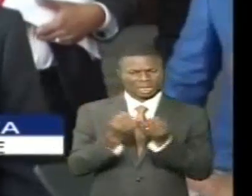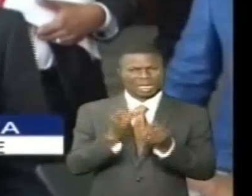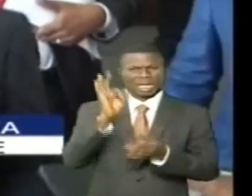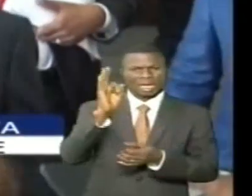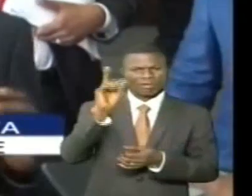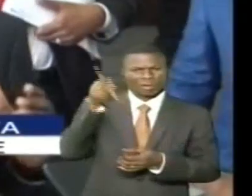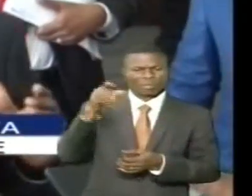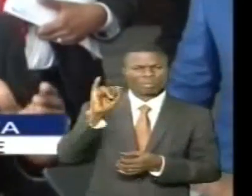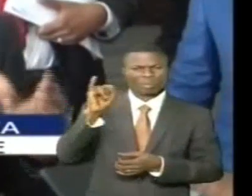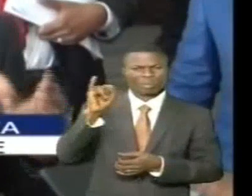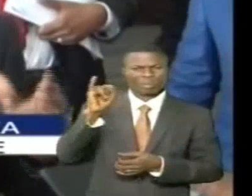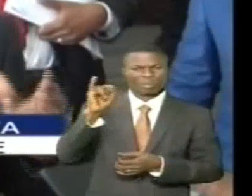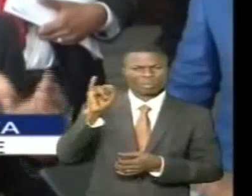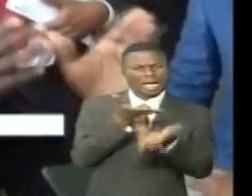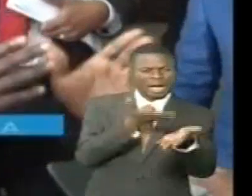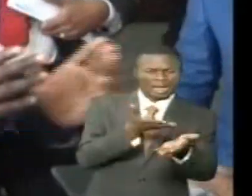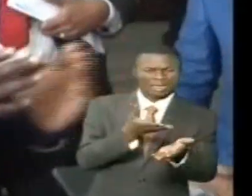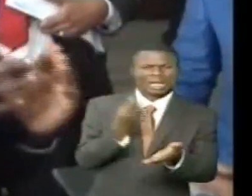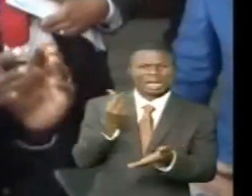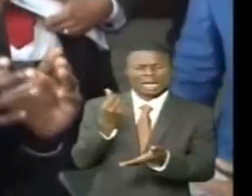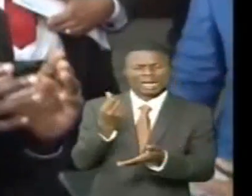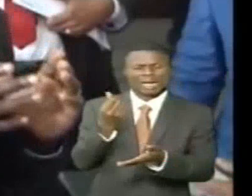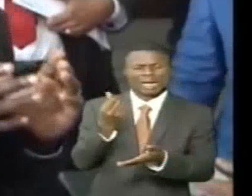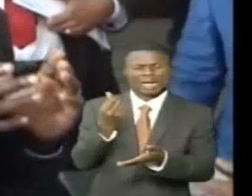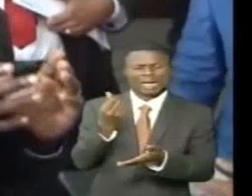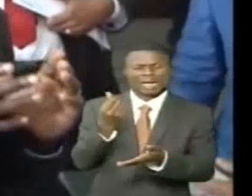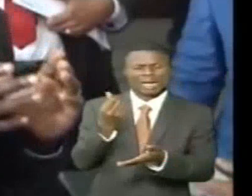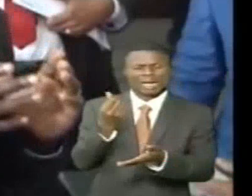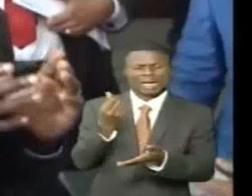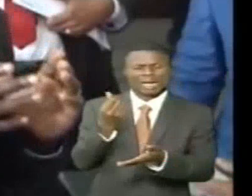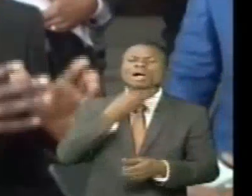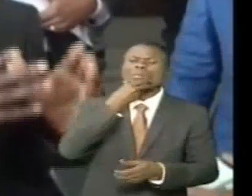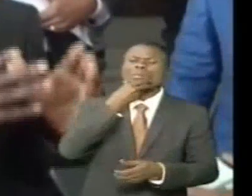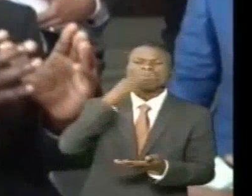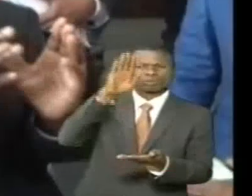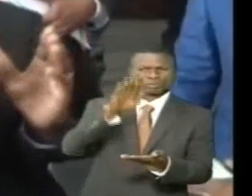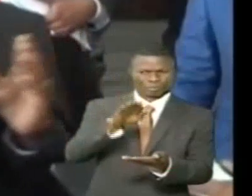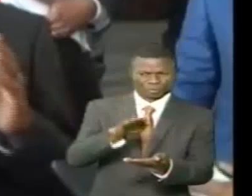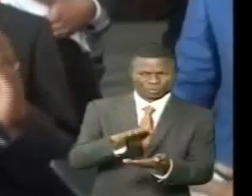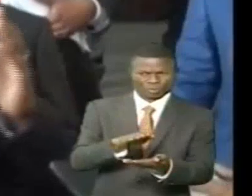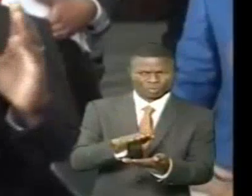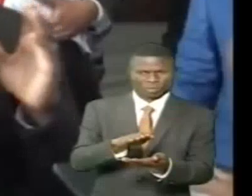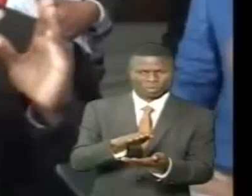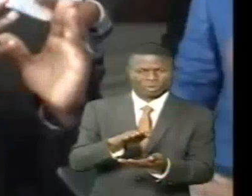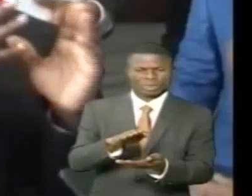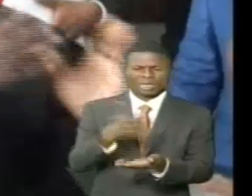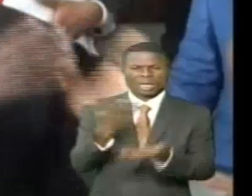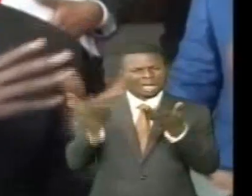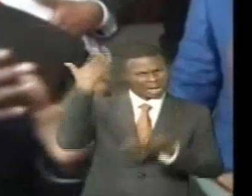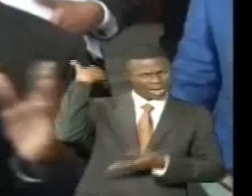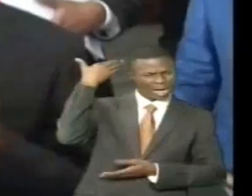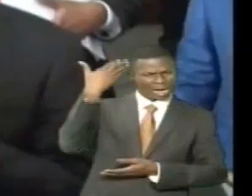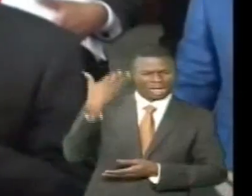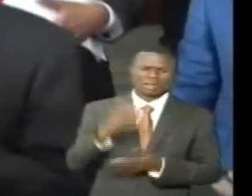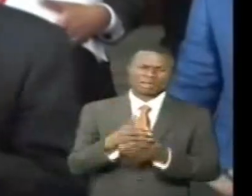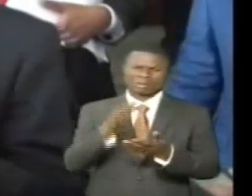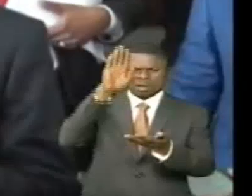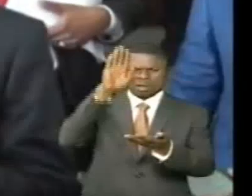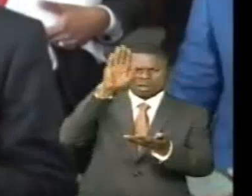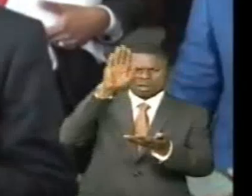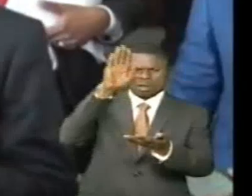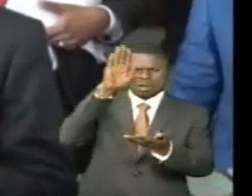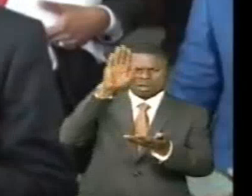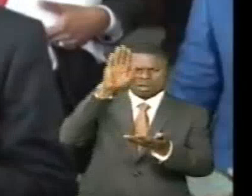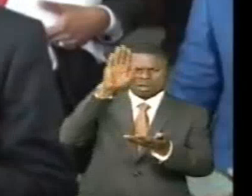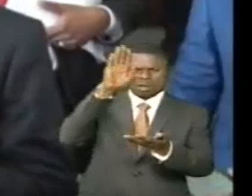permis de baisser les prix de vente en bougie-maille de l'ordre de 20 à